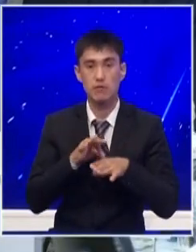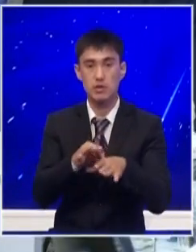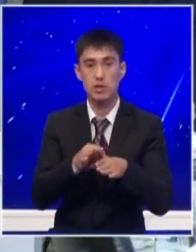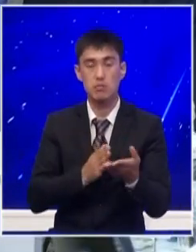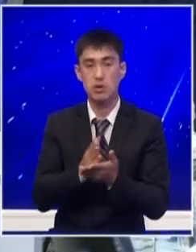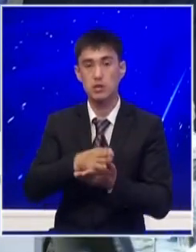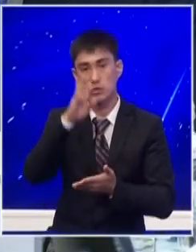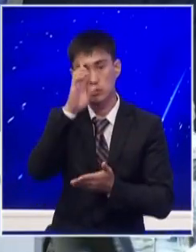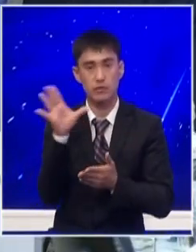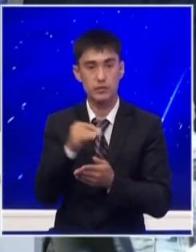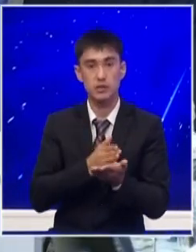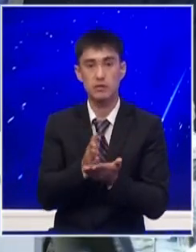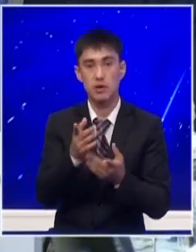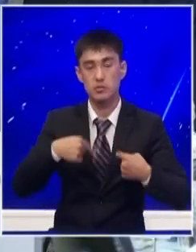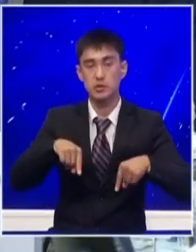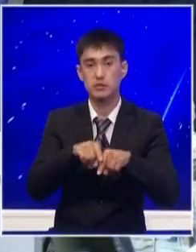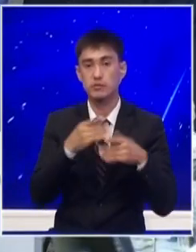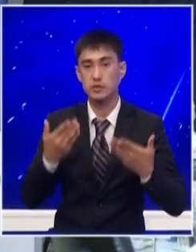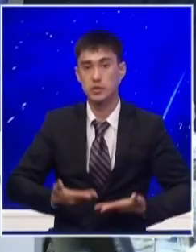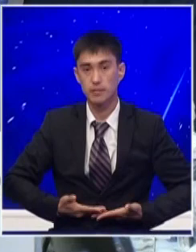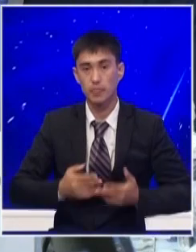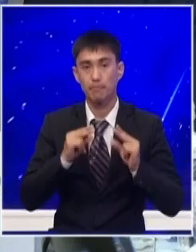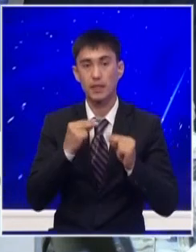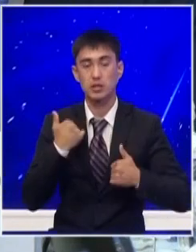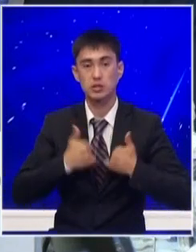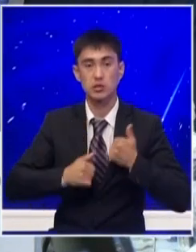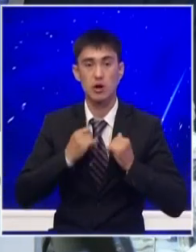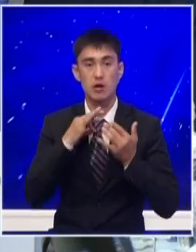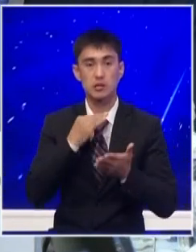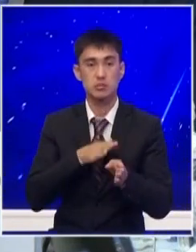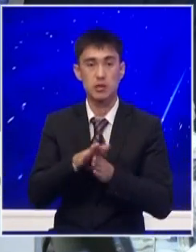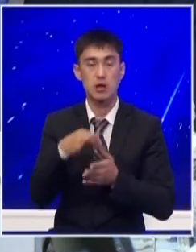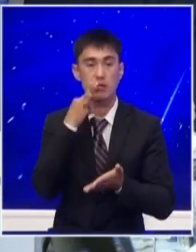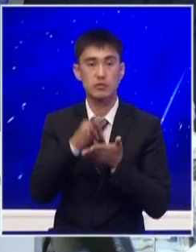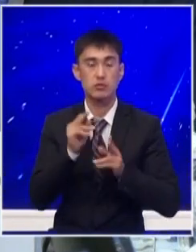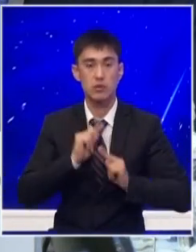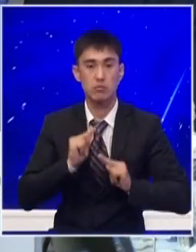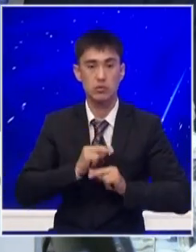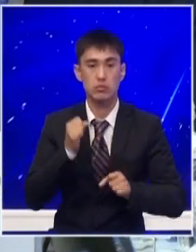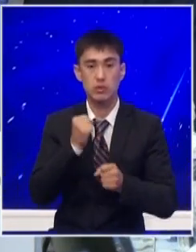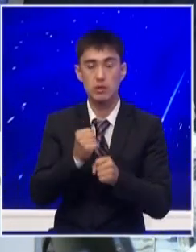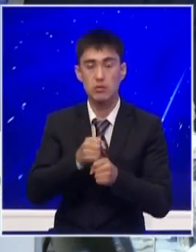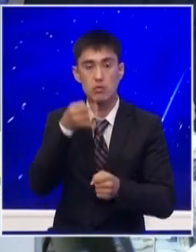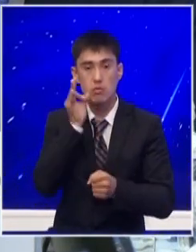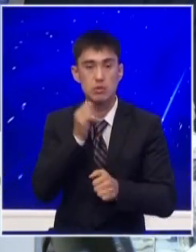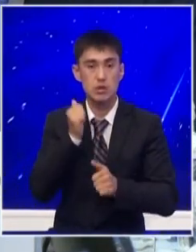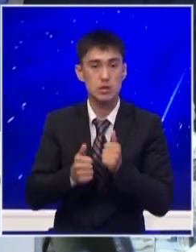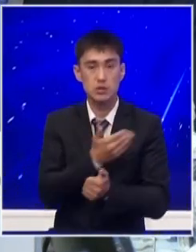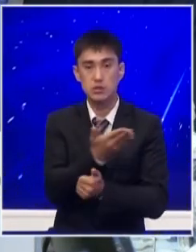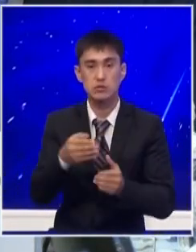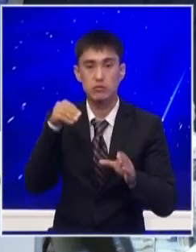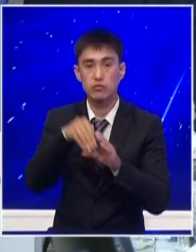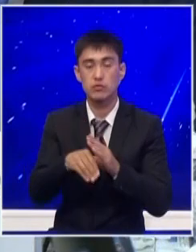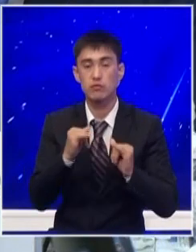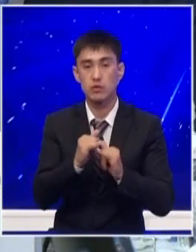политики государства во всех сферах общественной жизни, с честью исполняя ответственную работу. Применяя накопленный опыт, каждый из вас вносит